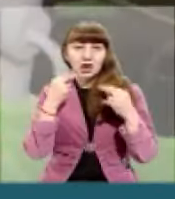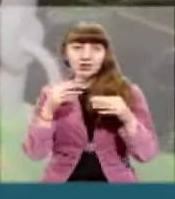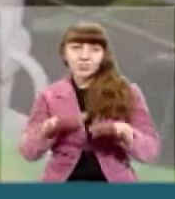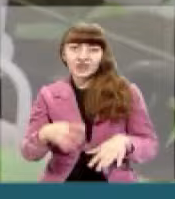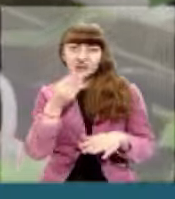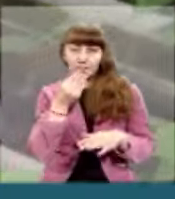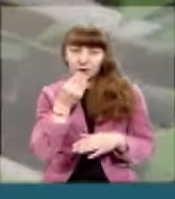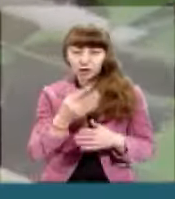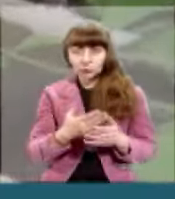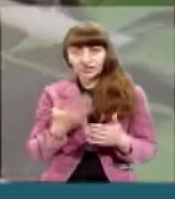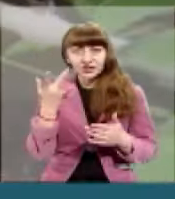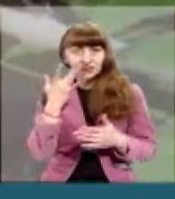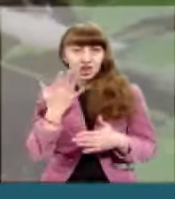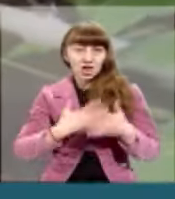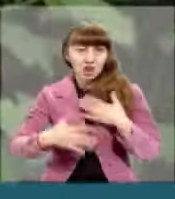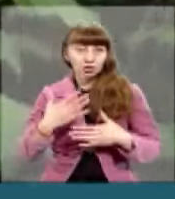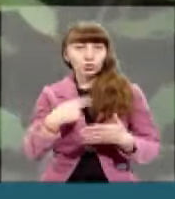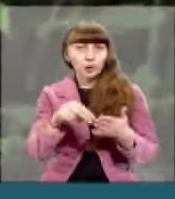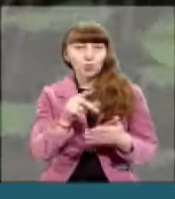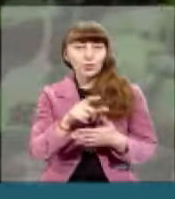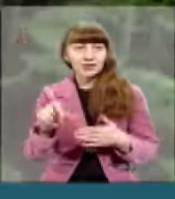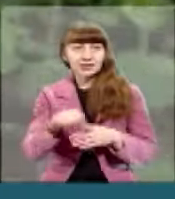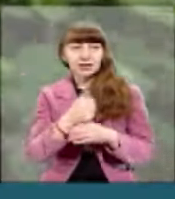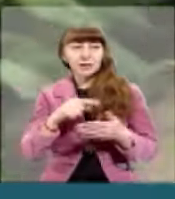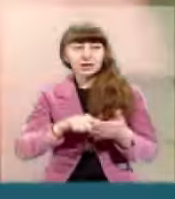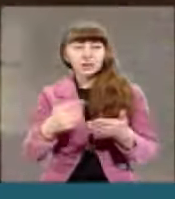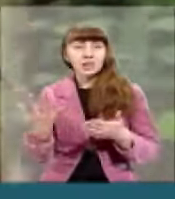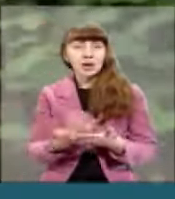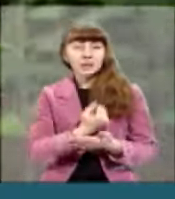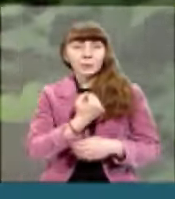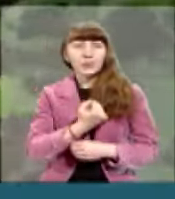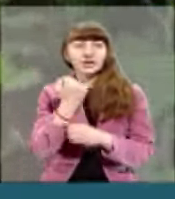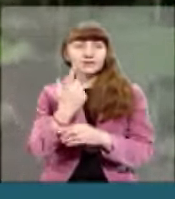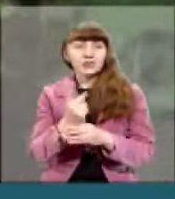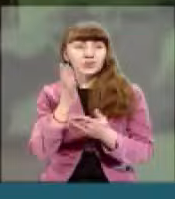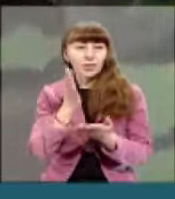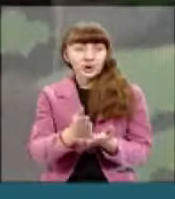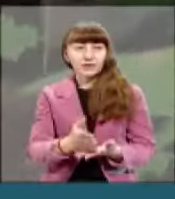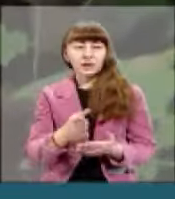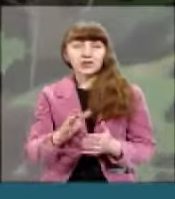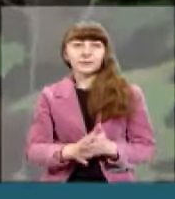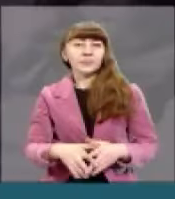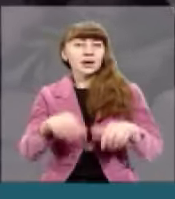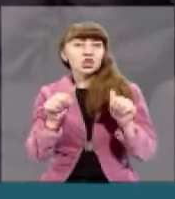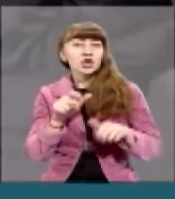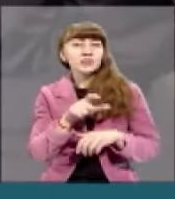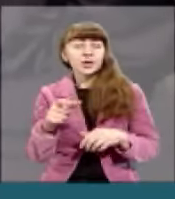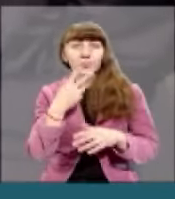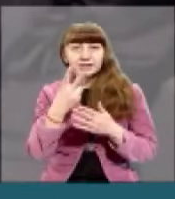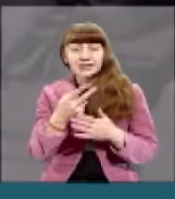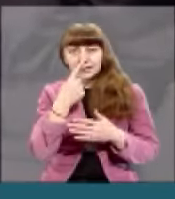местная продукция на прилавках всегда радует покупателей. Главная цель – найти поддержку в этом направлении. Мажилисмены также посетили